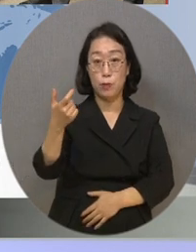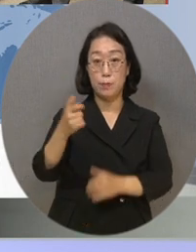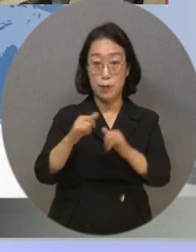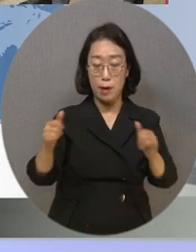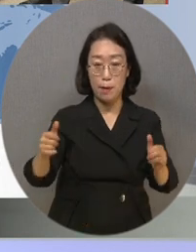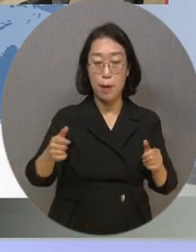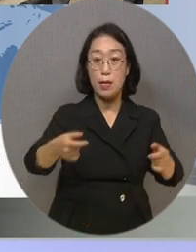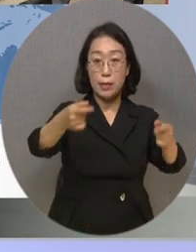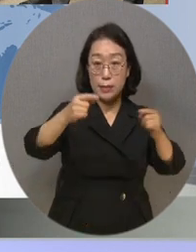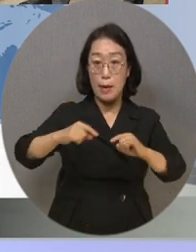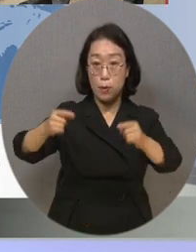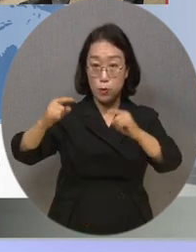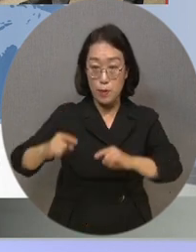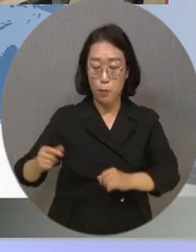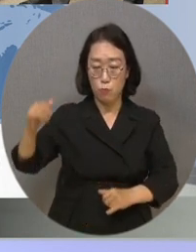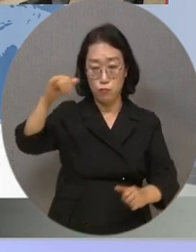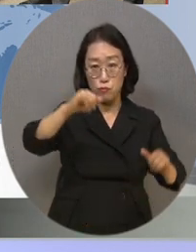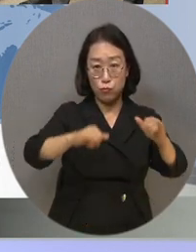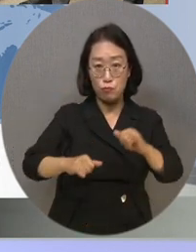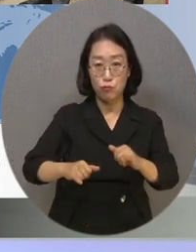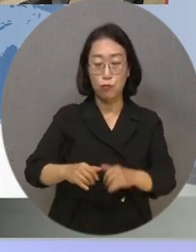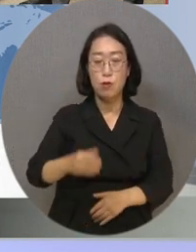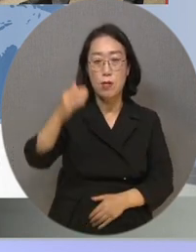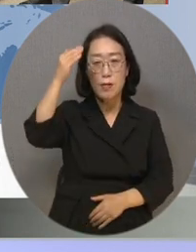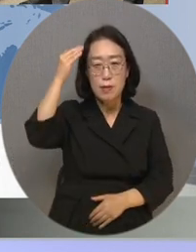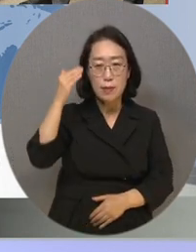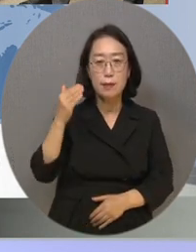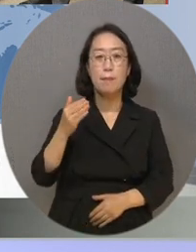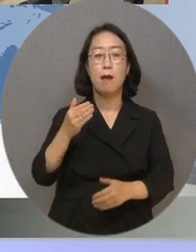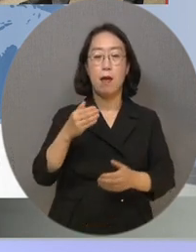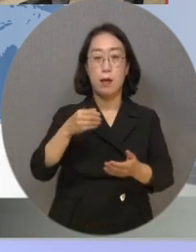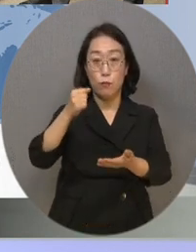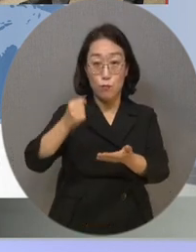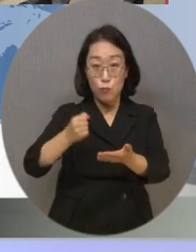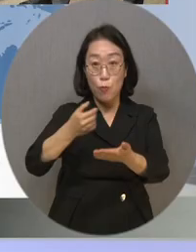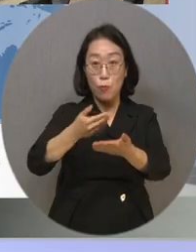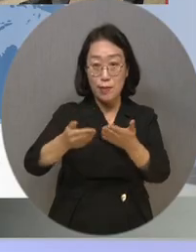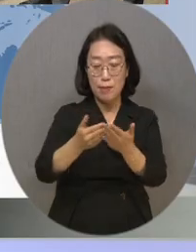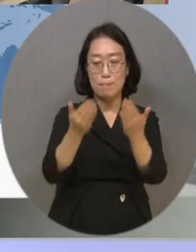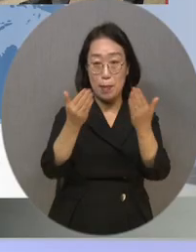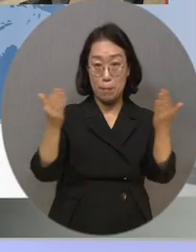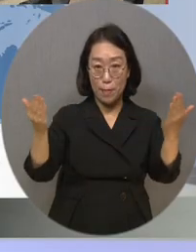작가가 참여해 수묵의 매력을 알릴 예정인데요. 김정현 기자입니다.